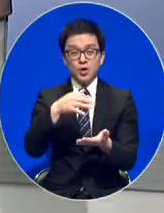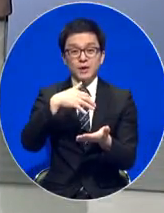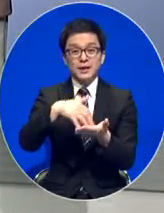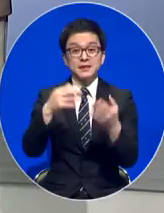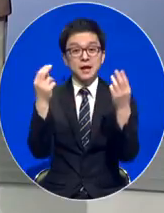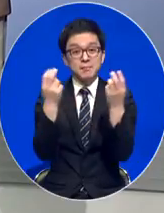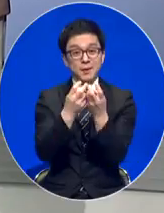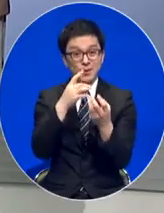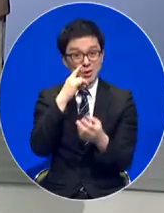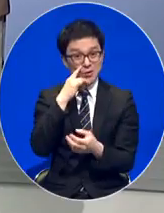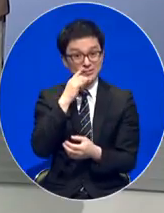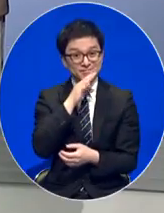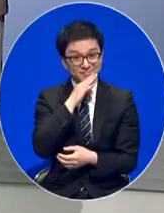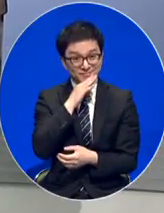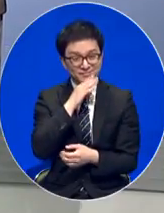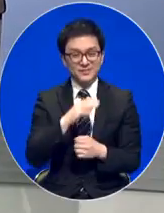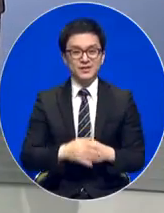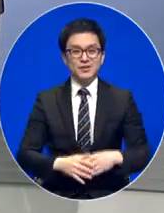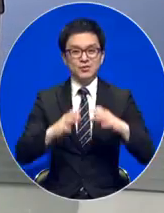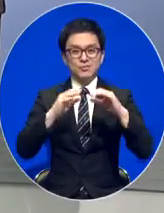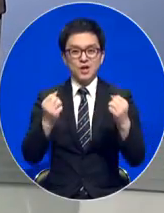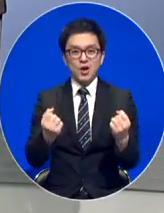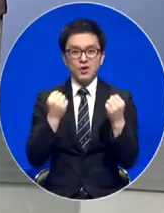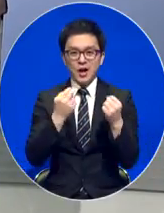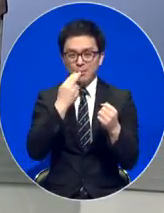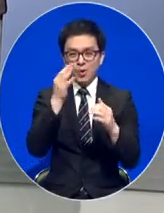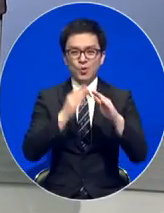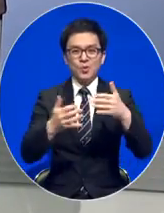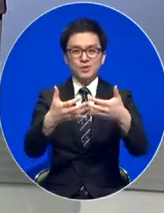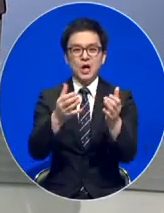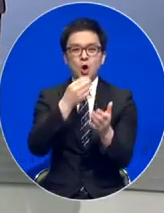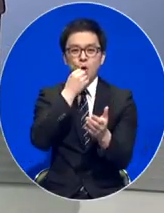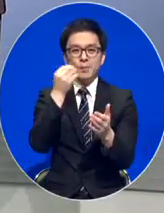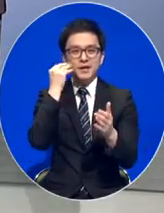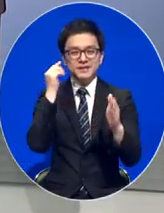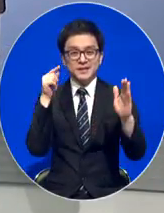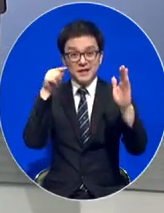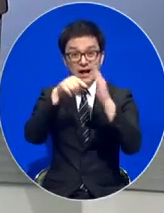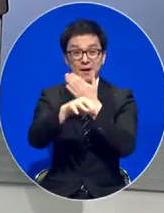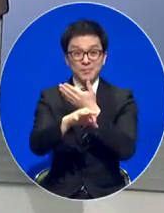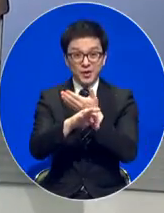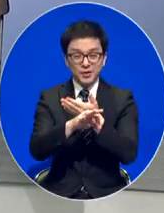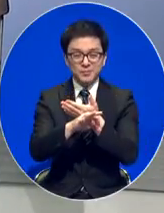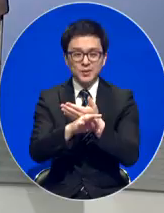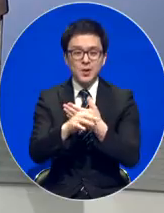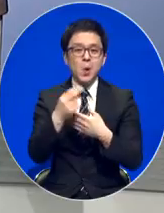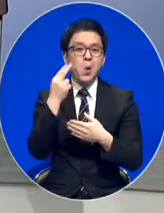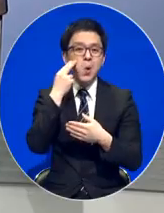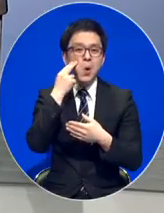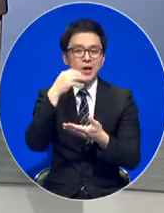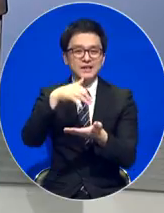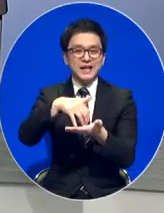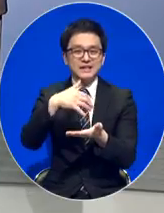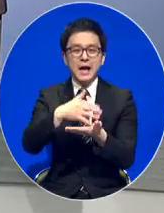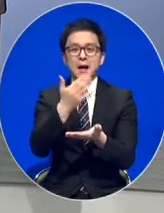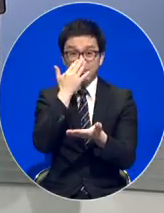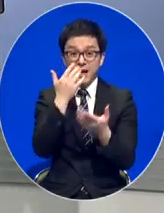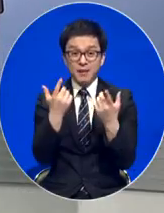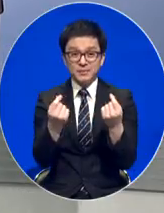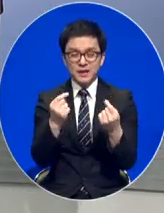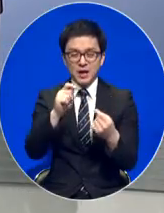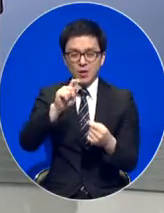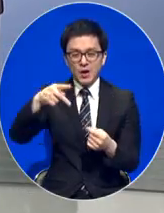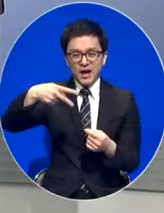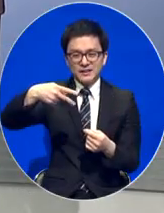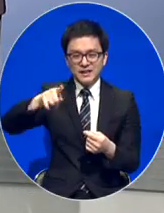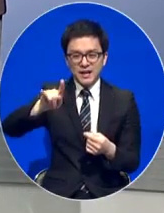건강보험료 쉽게 계산해 볼 수 있습니다. 국민건강보험공단 홈페이지에 이렇게 모의 계산기가 마련돼 있는데요.